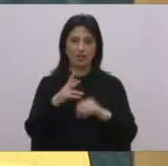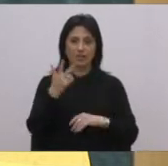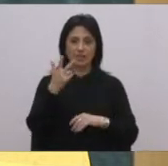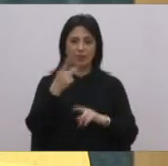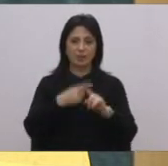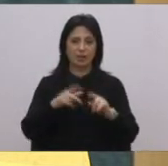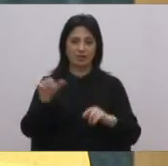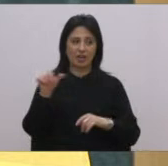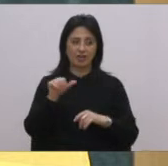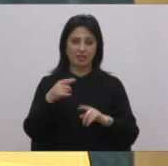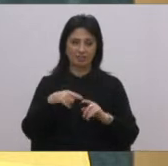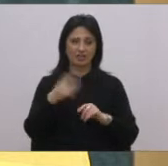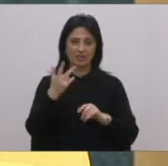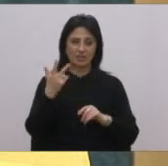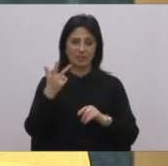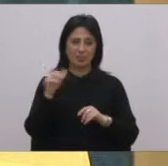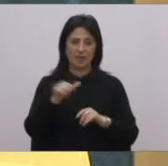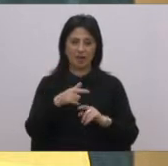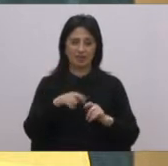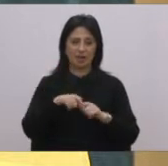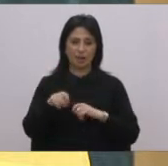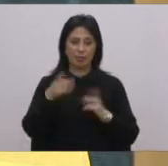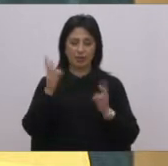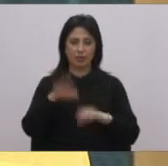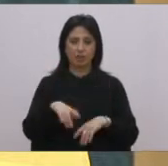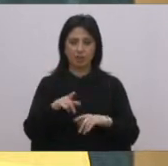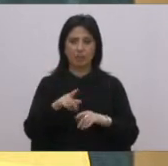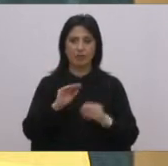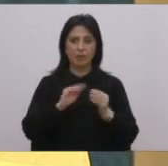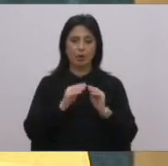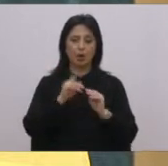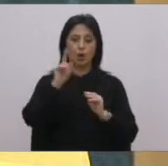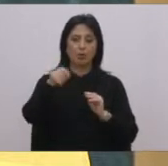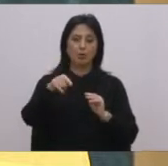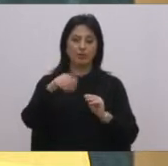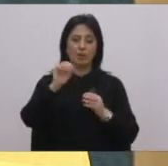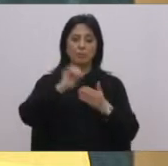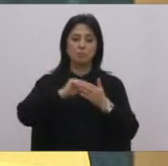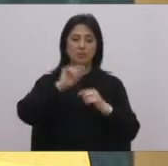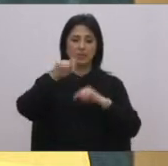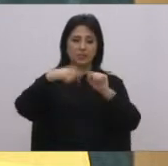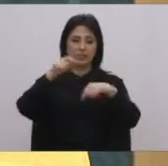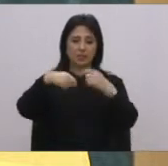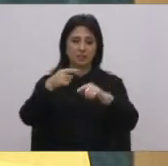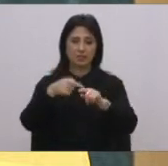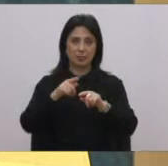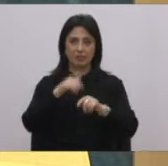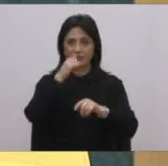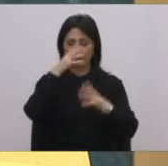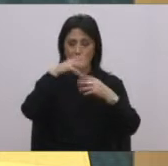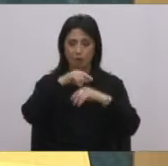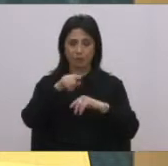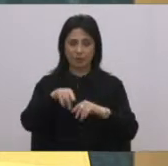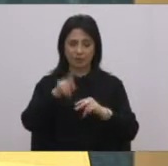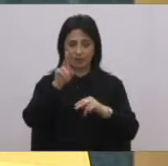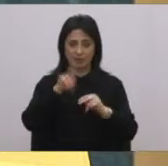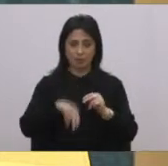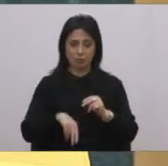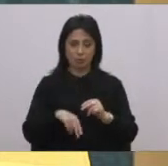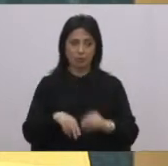3.5 kilometriani monakveti, romelits archeboda gamotsvevat, mteli rigi mizezebis gamo ver mokherta misi